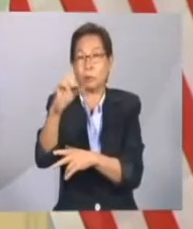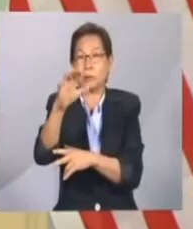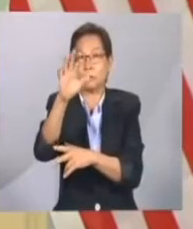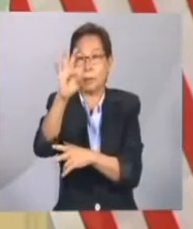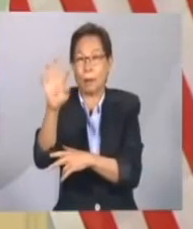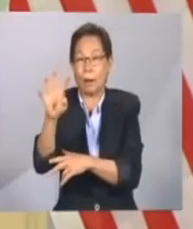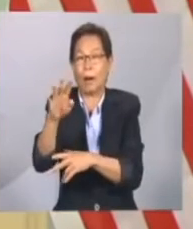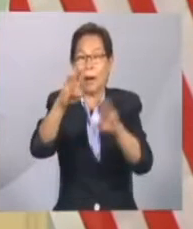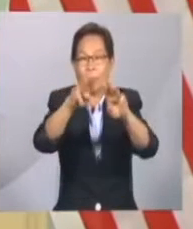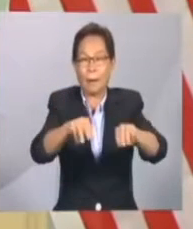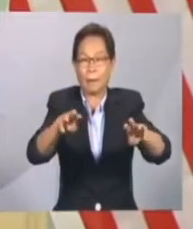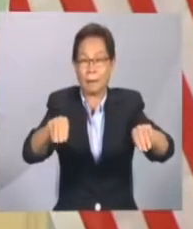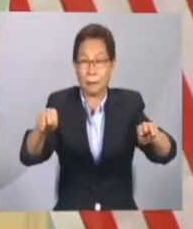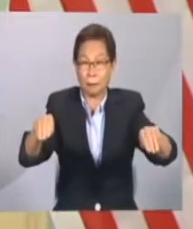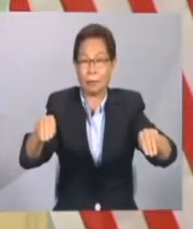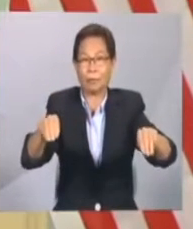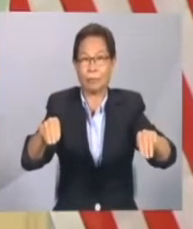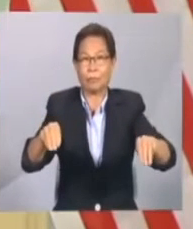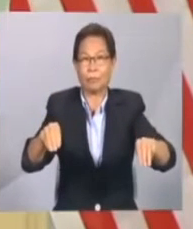3,194 pelajar